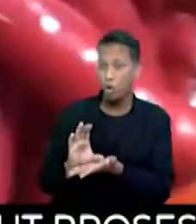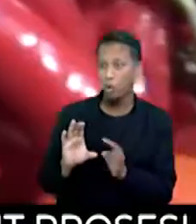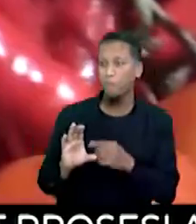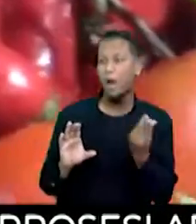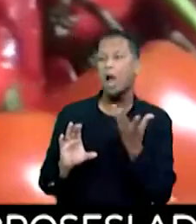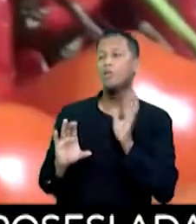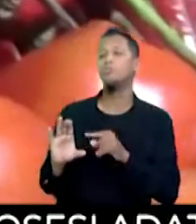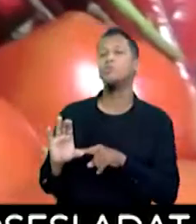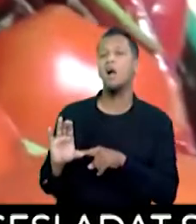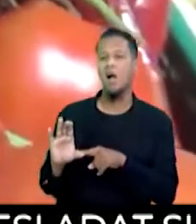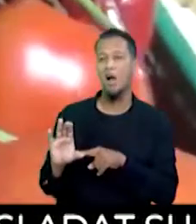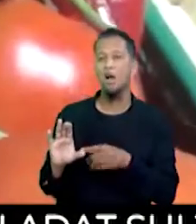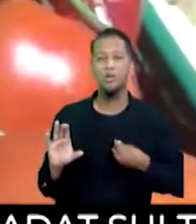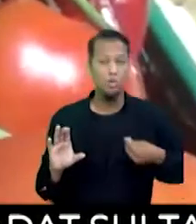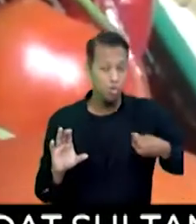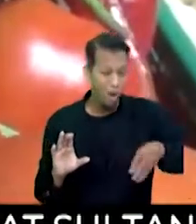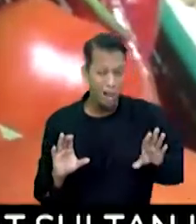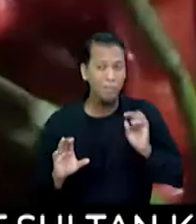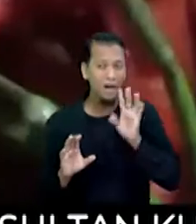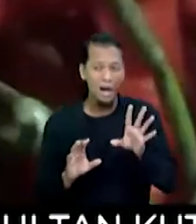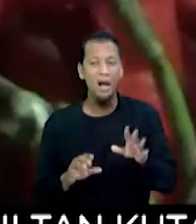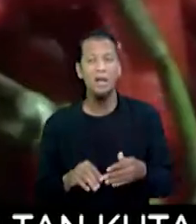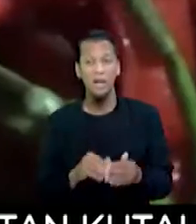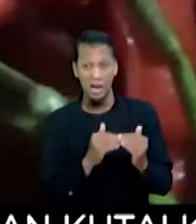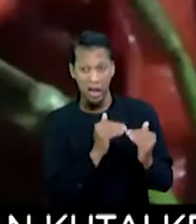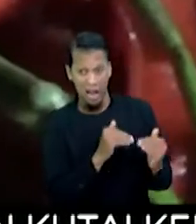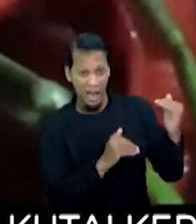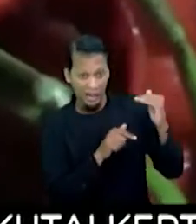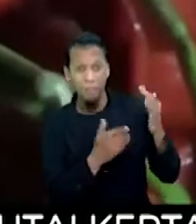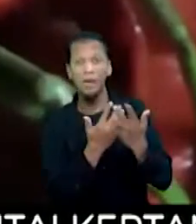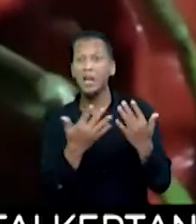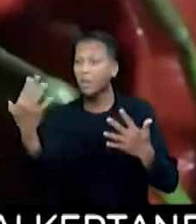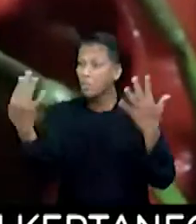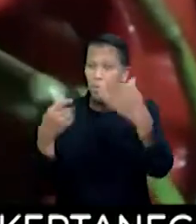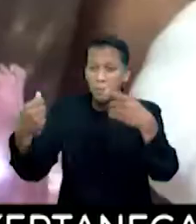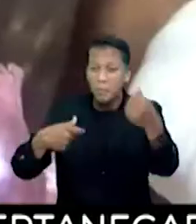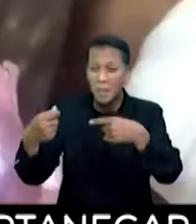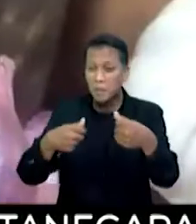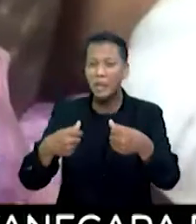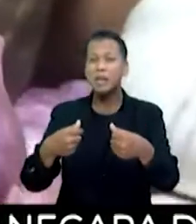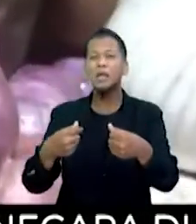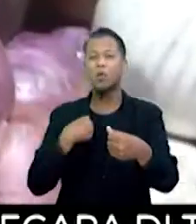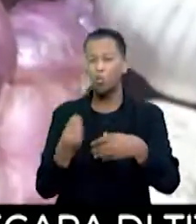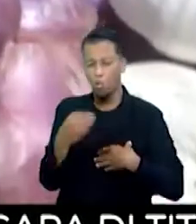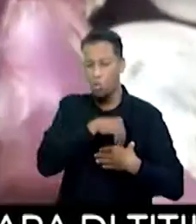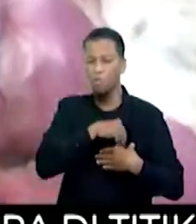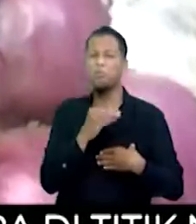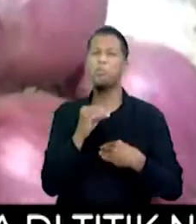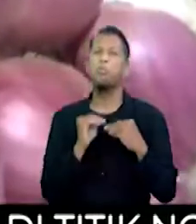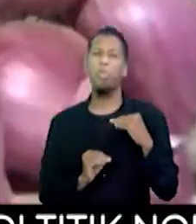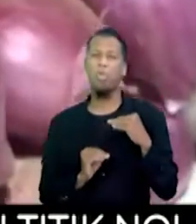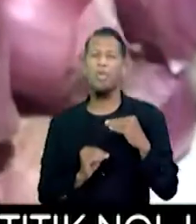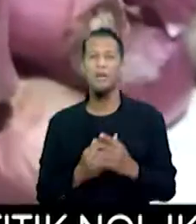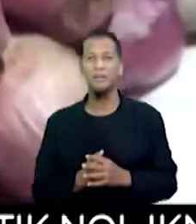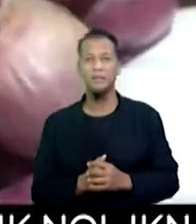Pedagang mengaku kenaikan harga sembako berdampak pada menurunnya omset akibat menurunnya daya beli masyarakat. Kenaikan pun